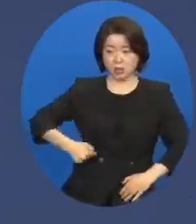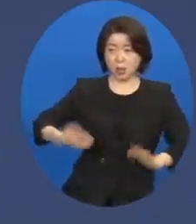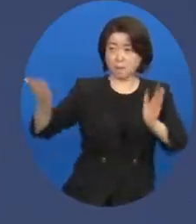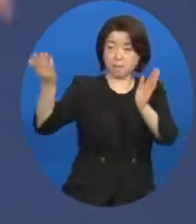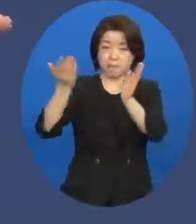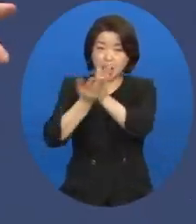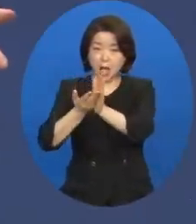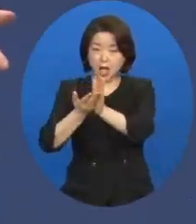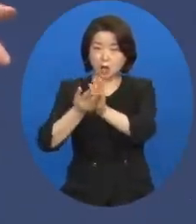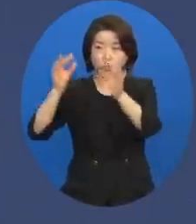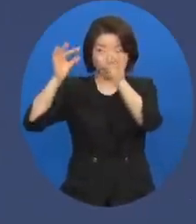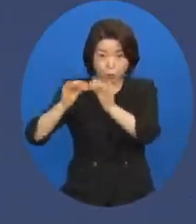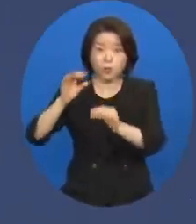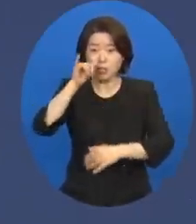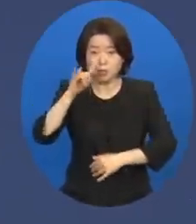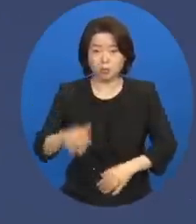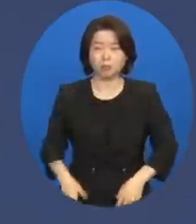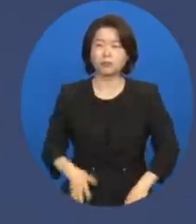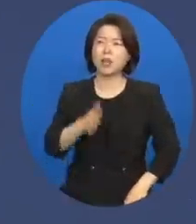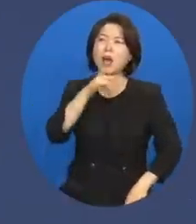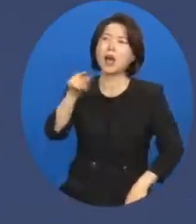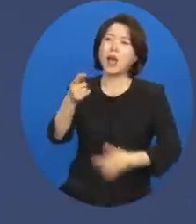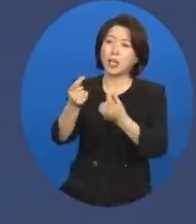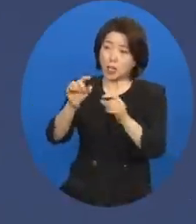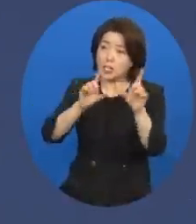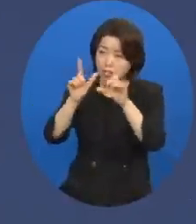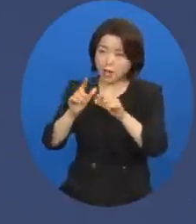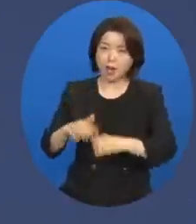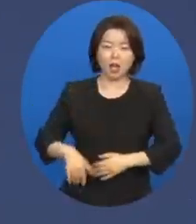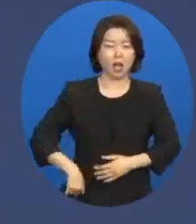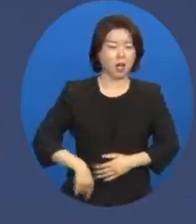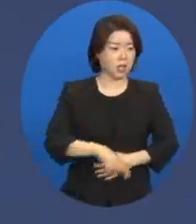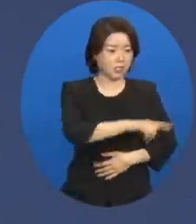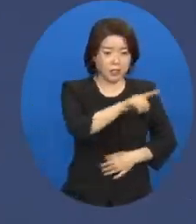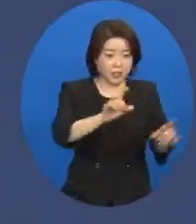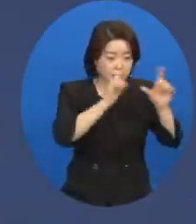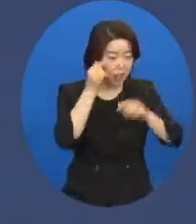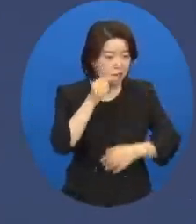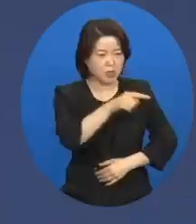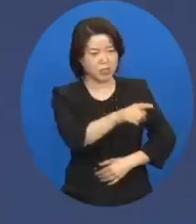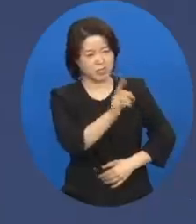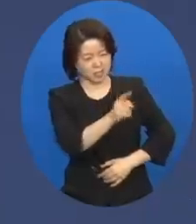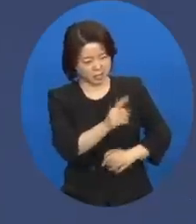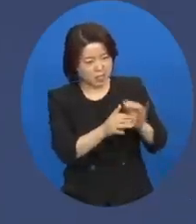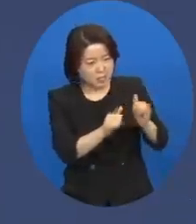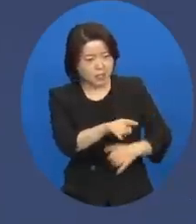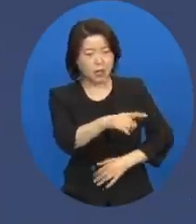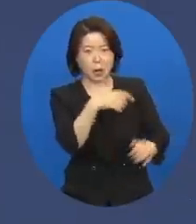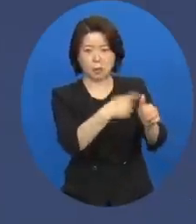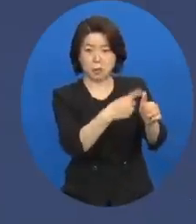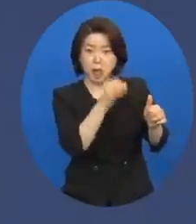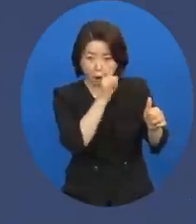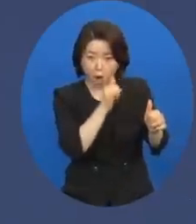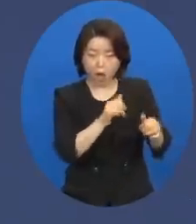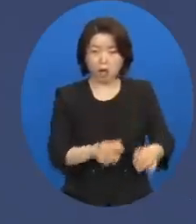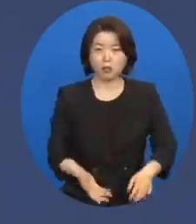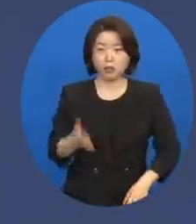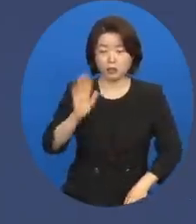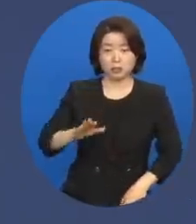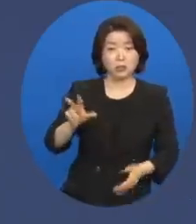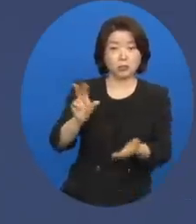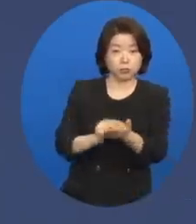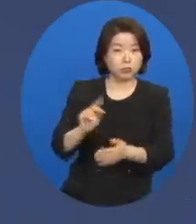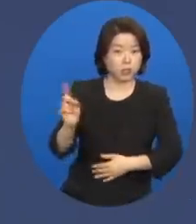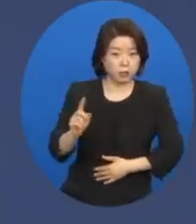얘기라고 다 동의를 해요. 아, 그렇게 살아야 돼. 그렇게 못 사는 인간들 보니까 저게 인간이야? 그러고 비판도 해요. 그런데